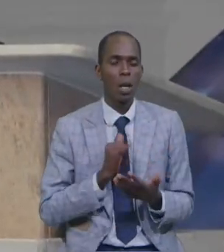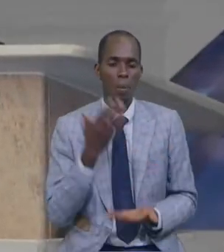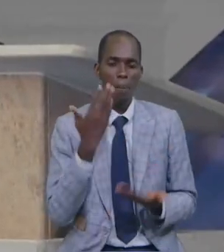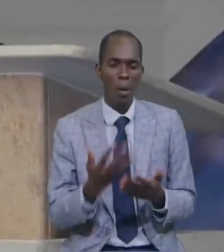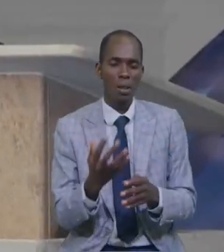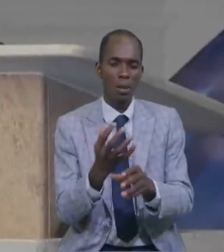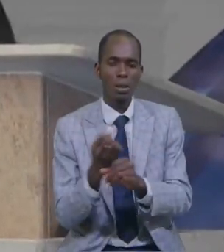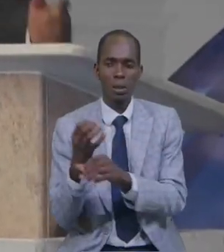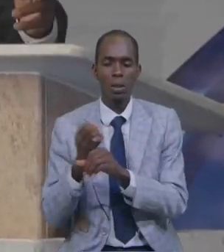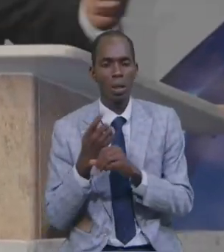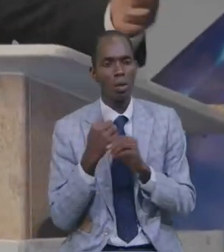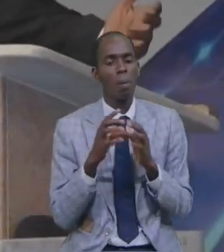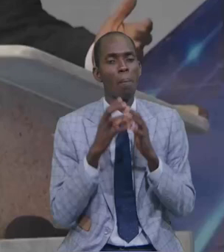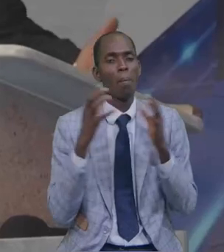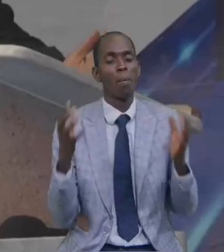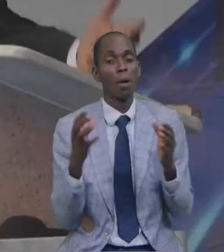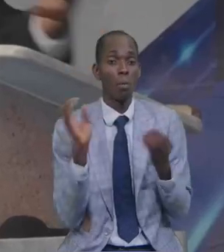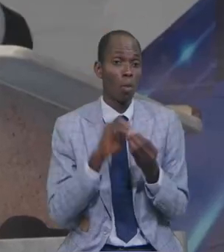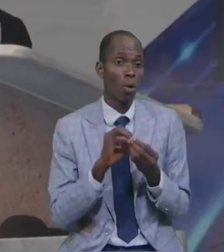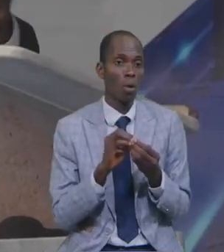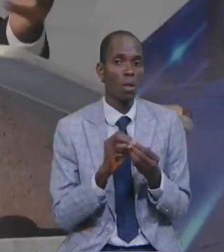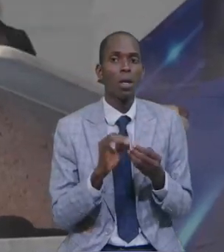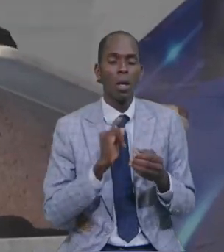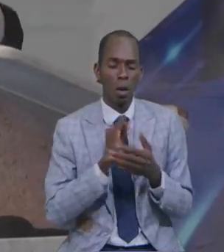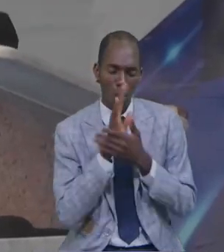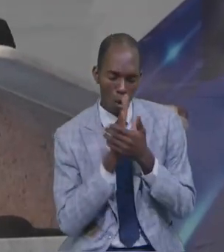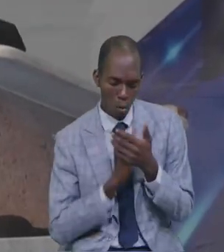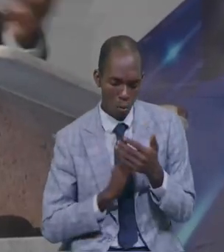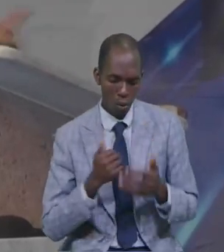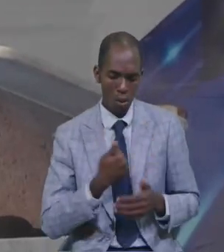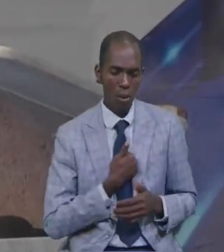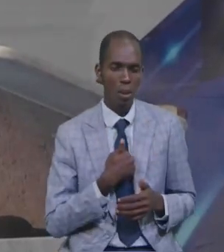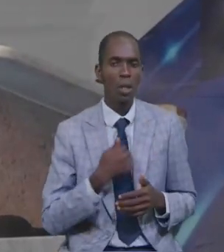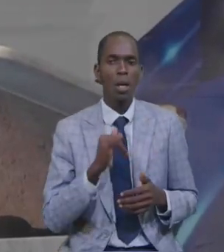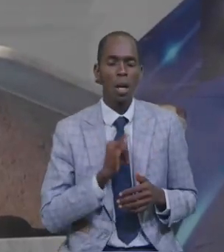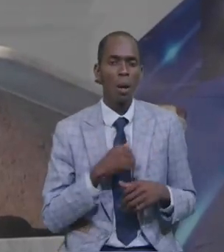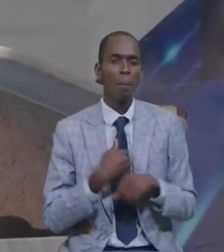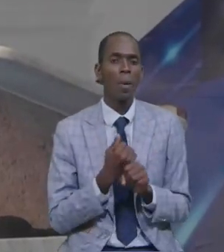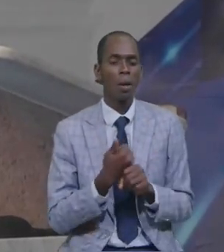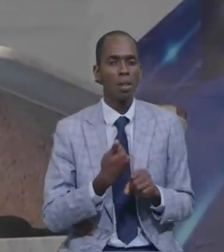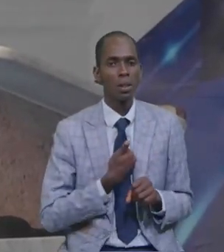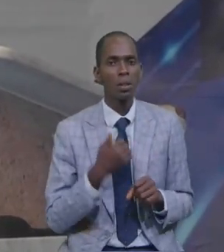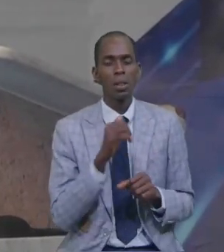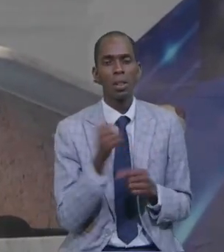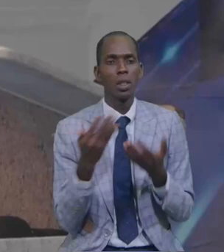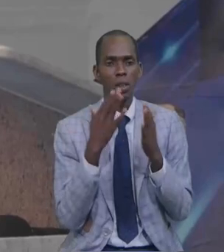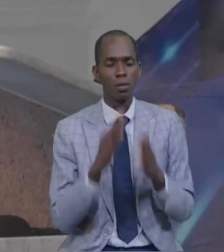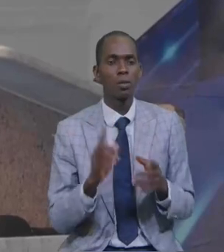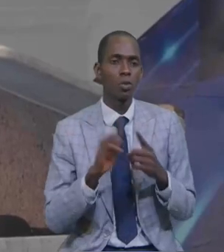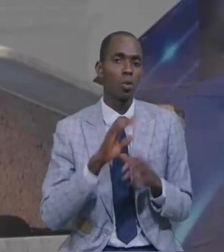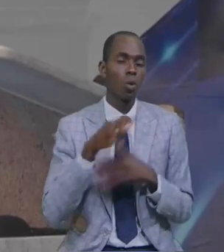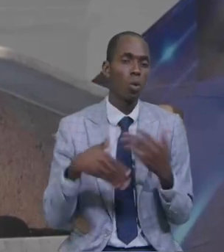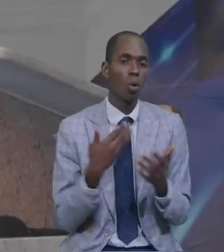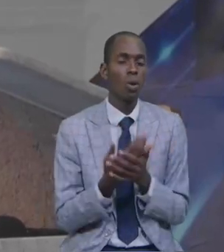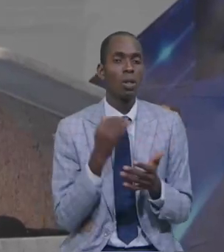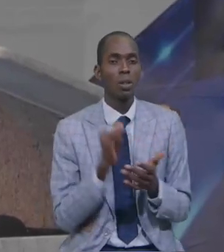me serviteur de Dieu. 1 Corinthiens 9, 19. Pour que vous et moi, vous et eux, nous tous, que nous puissions conduire